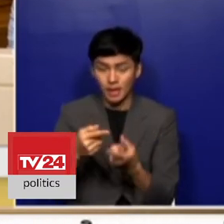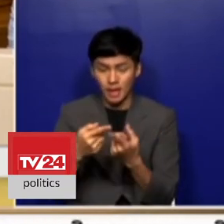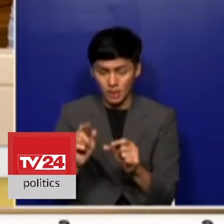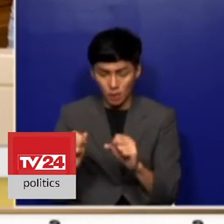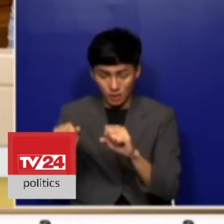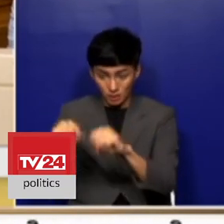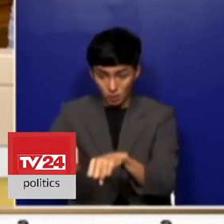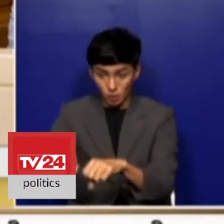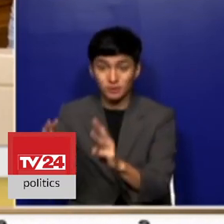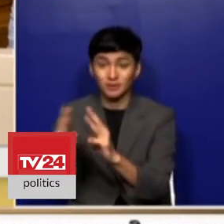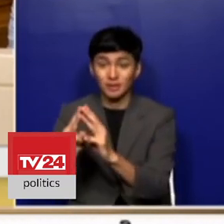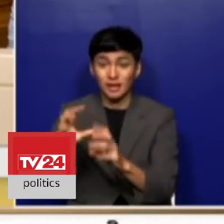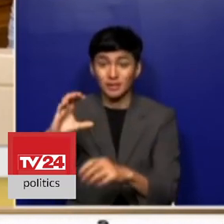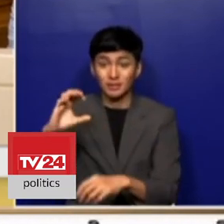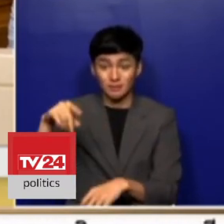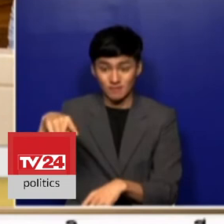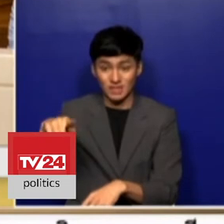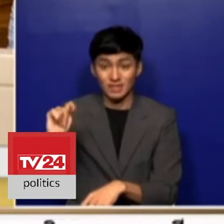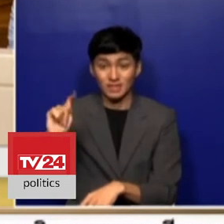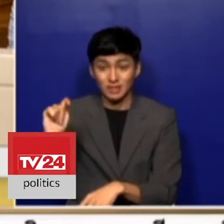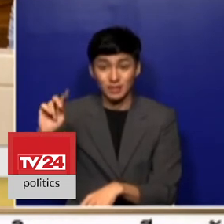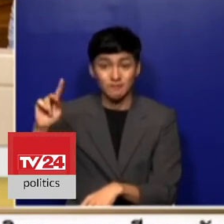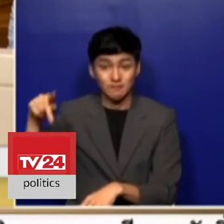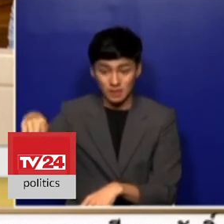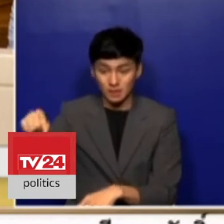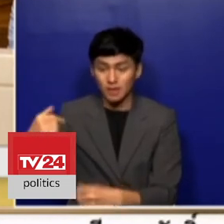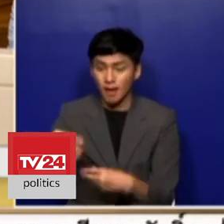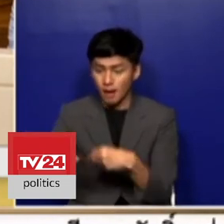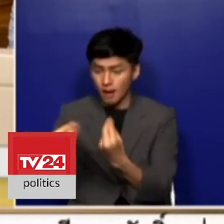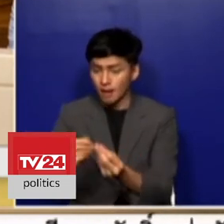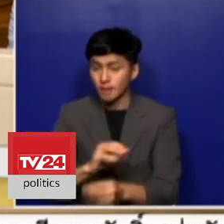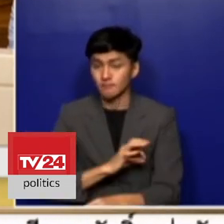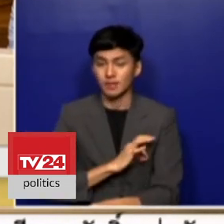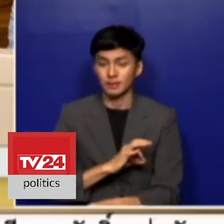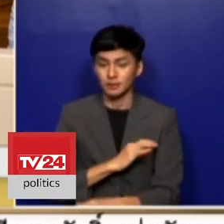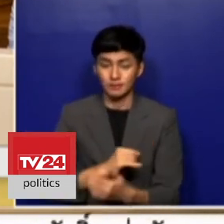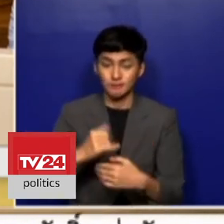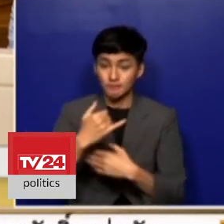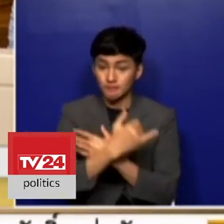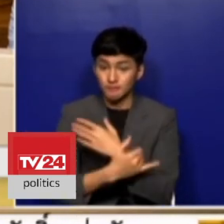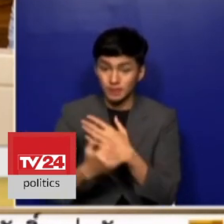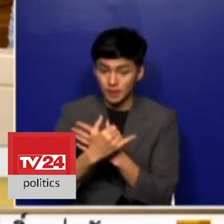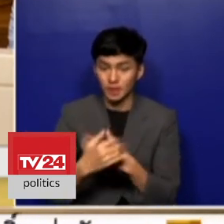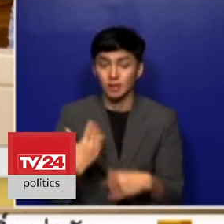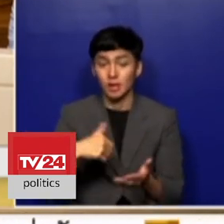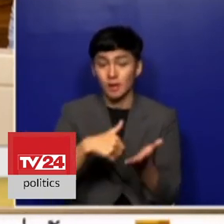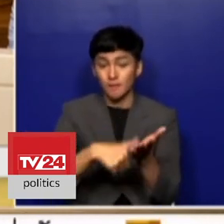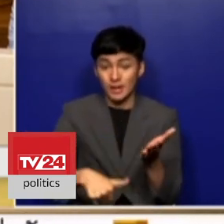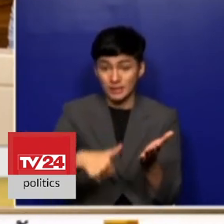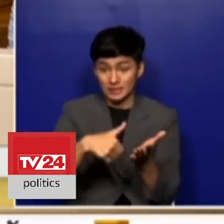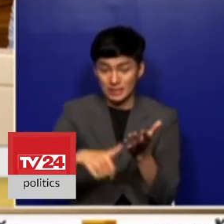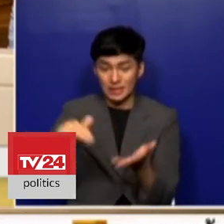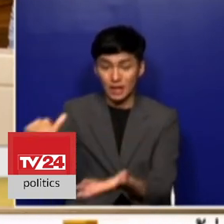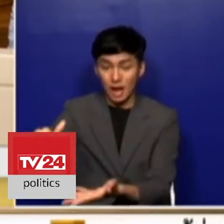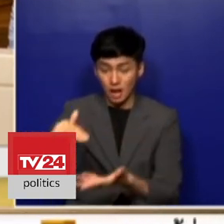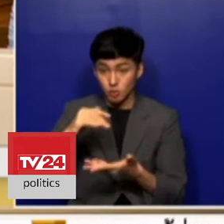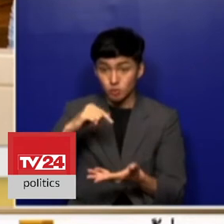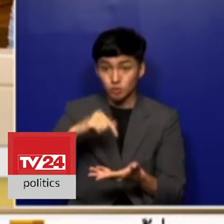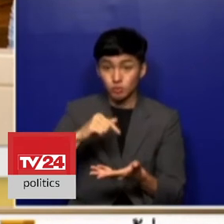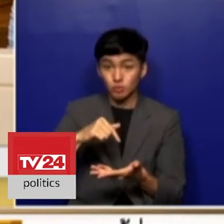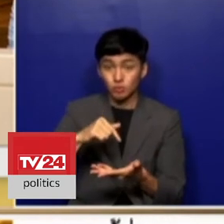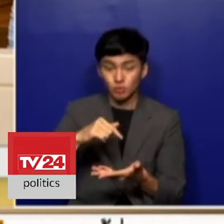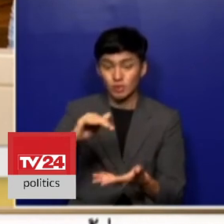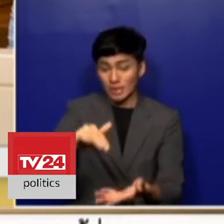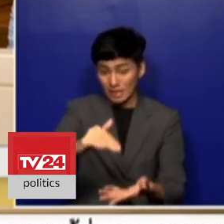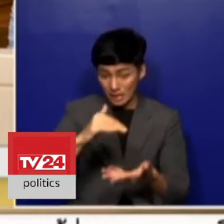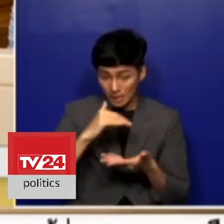ได้บังคับให้ประเทศสมาชิกยกเลิกการเก็บภาษีศุลกากรขาเข้าสำหรับสินการค้า